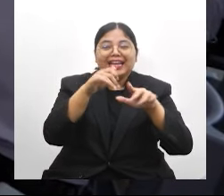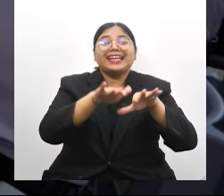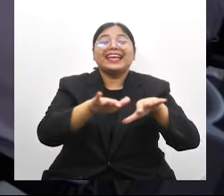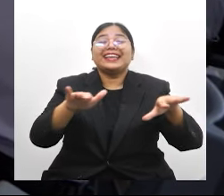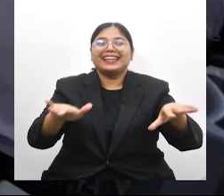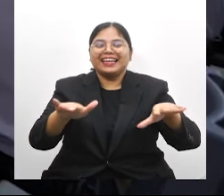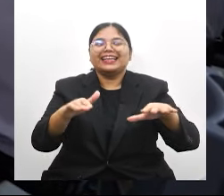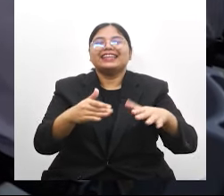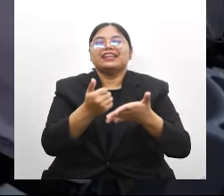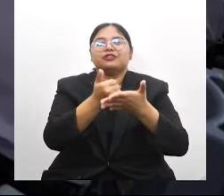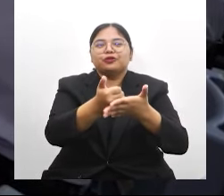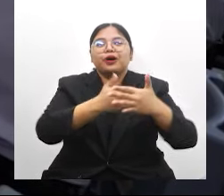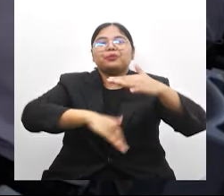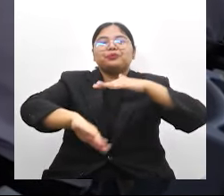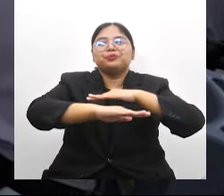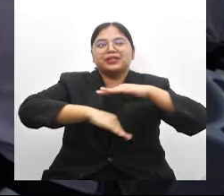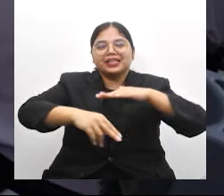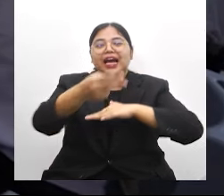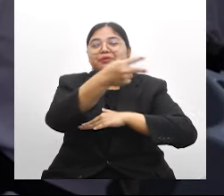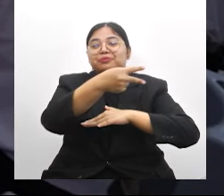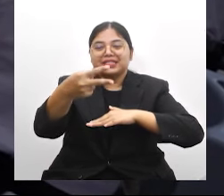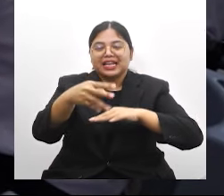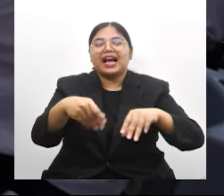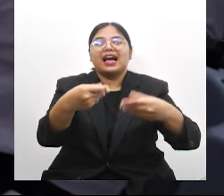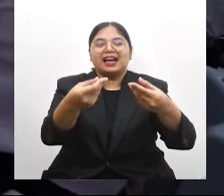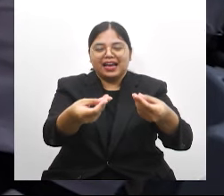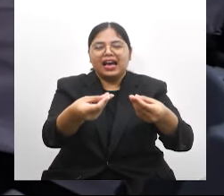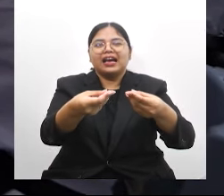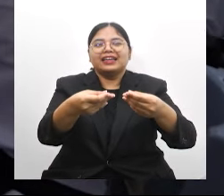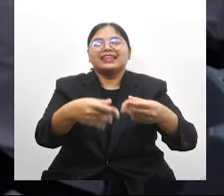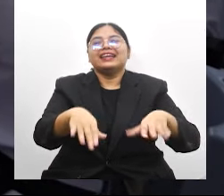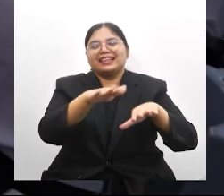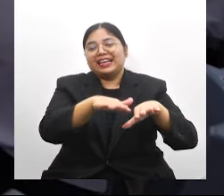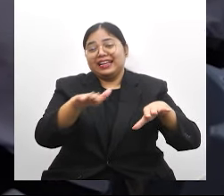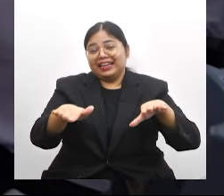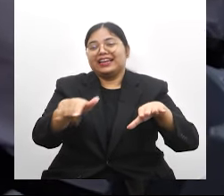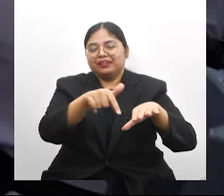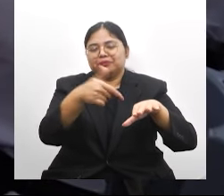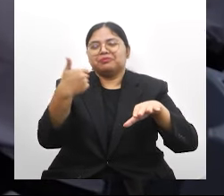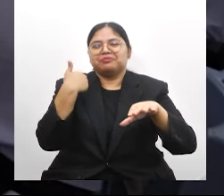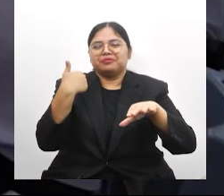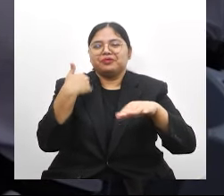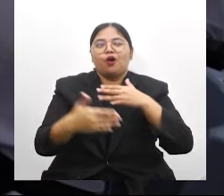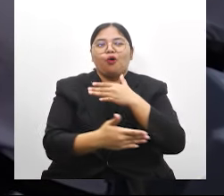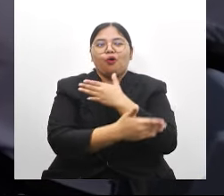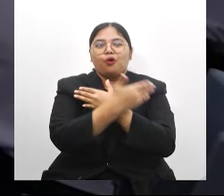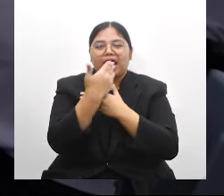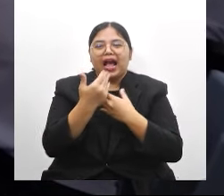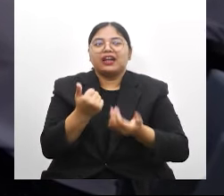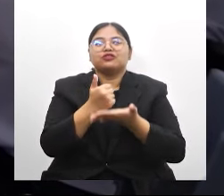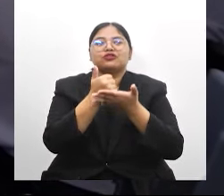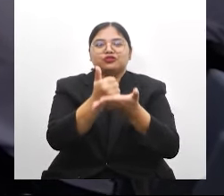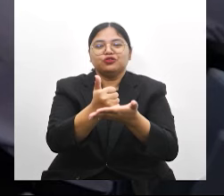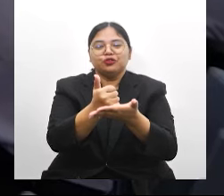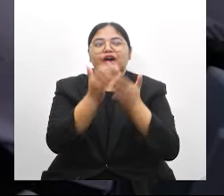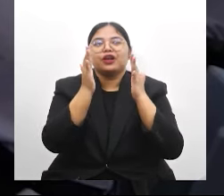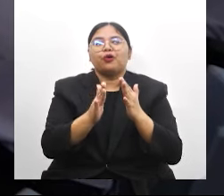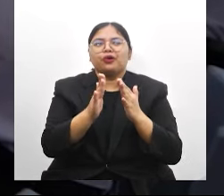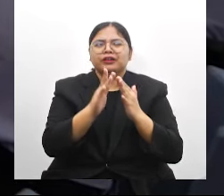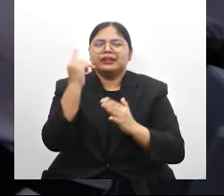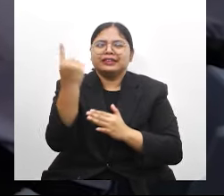จะเป็นปูพื้นฐานให้นักเรียนของในพื้นที่เนี่ยมีโอกาสได้เอ่อเ่อช่วยเหลือช่วยเหลือนักท่องเที่ยวอย่างน้อยๆช่วยเหลือท่อง